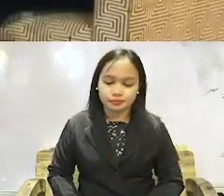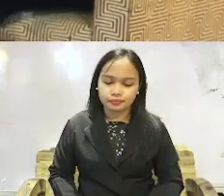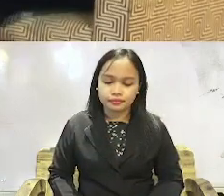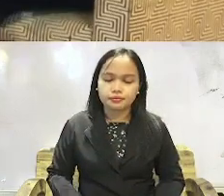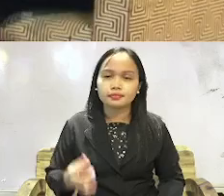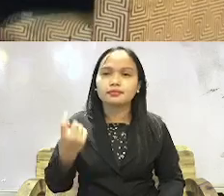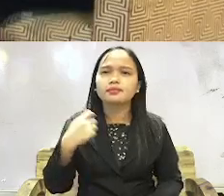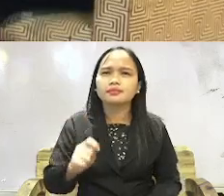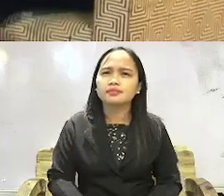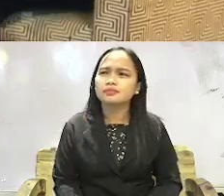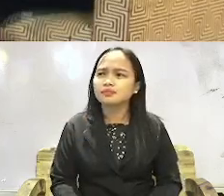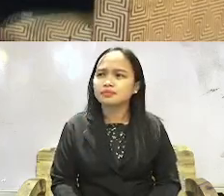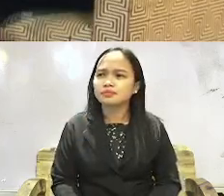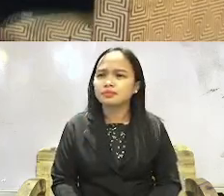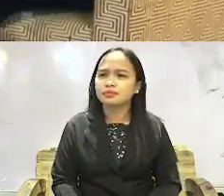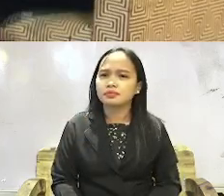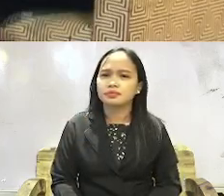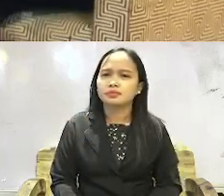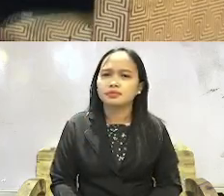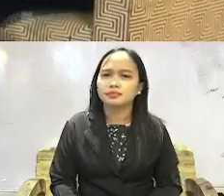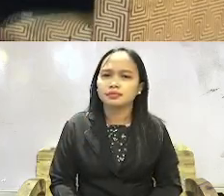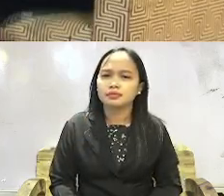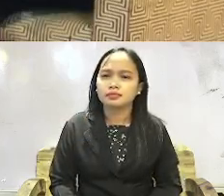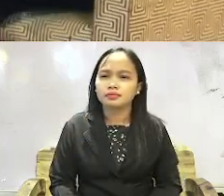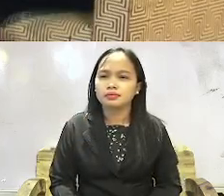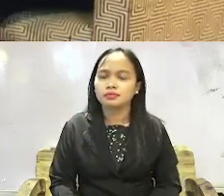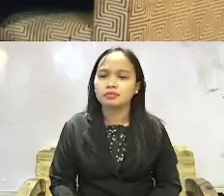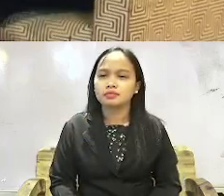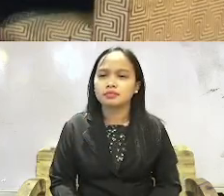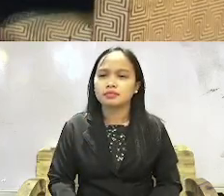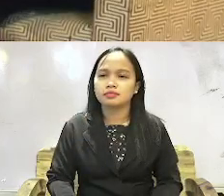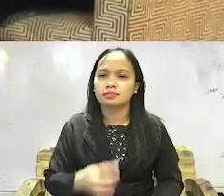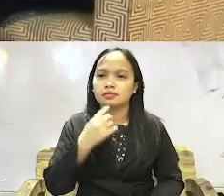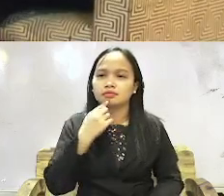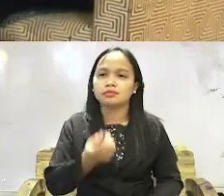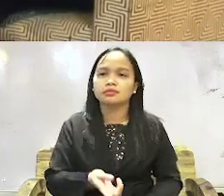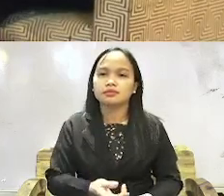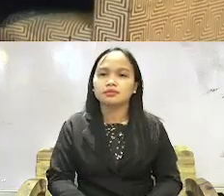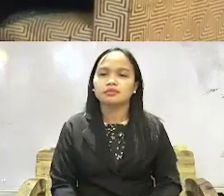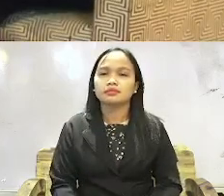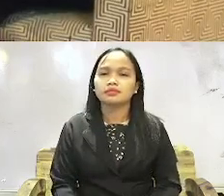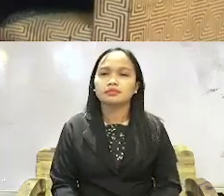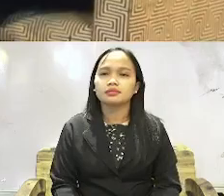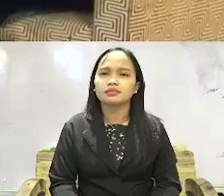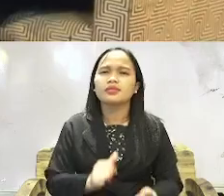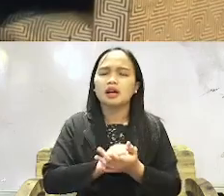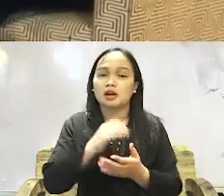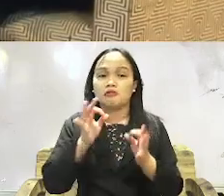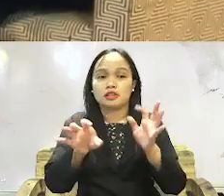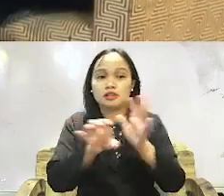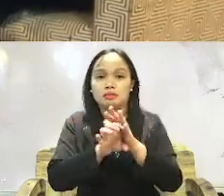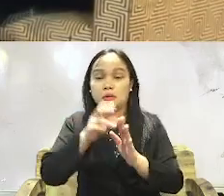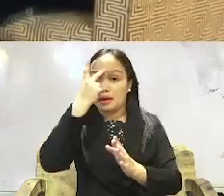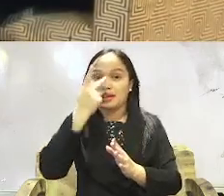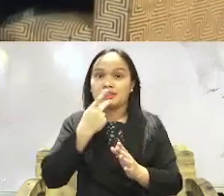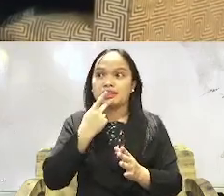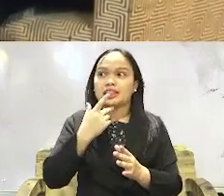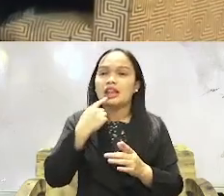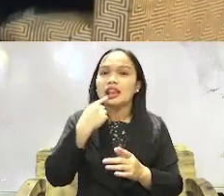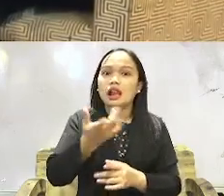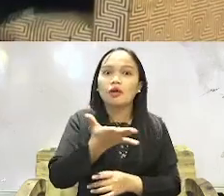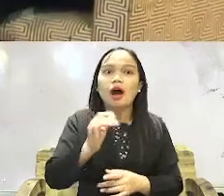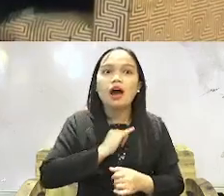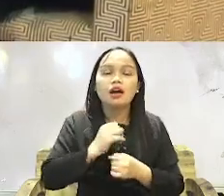pag, for example, pag sinabi sa inyo ng parents ninyo ng I love you, you see, makakatulong yun. It's a motivating love,